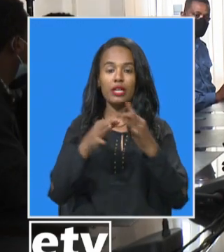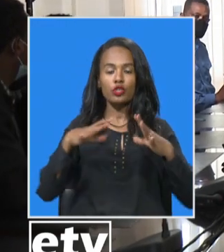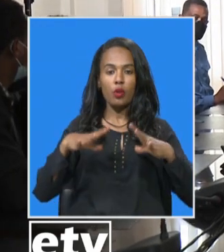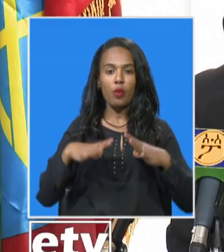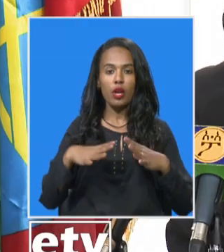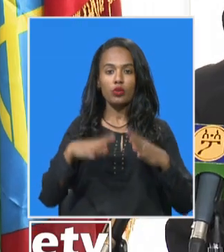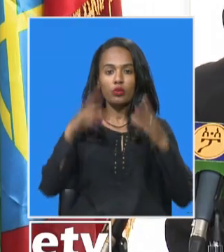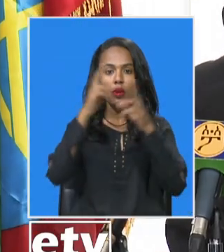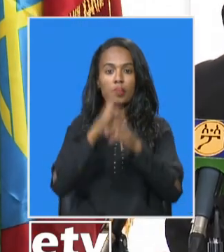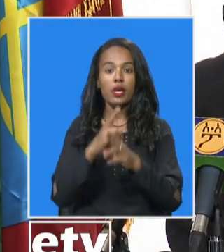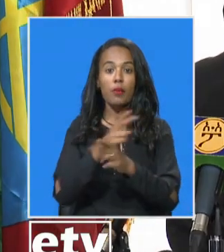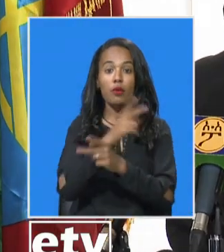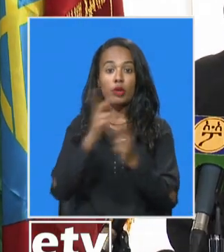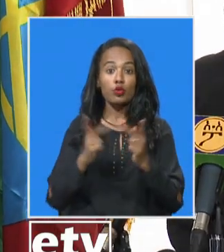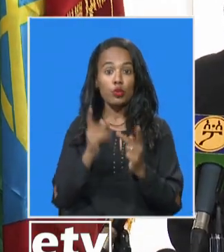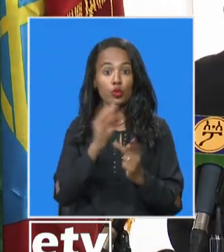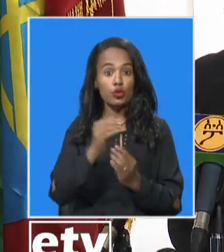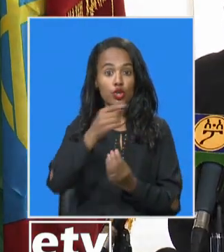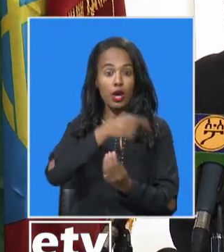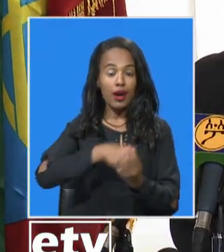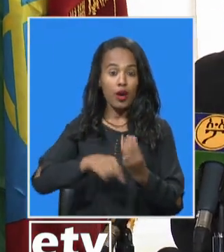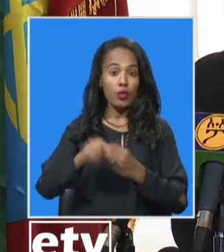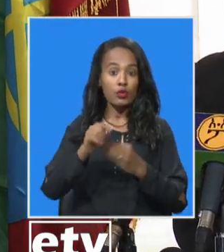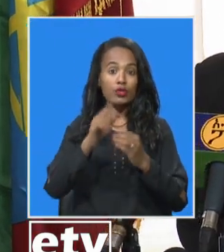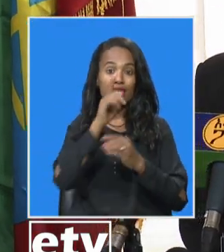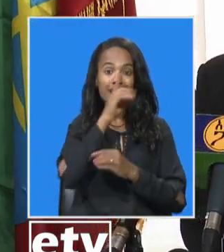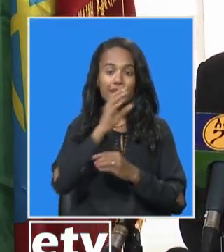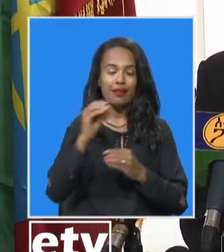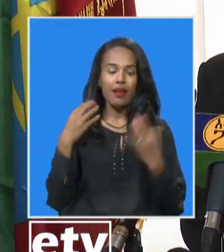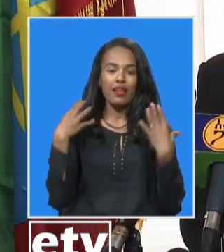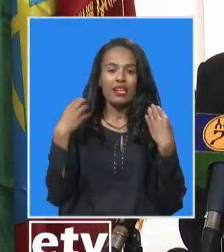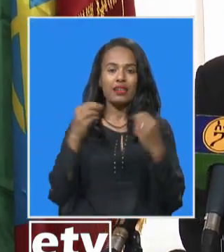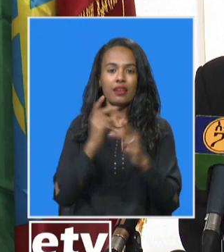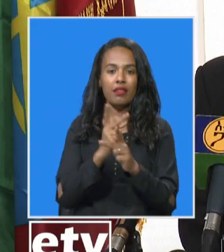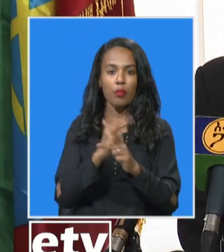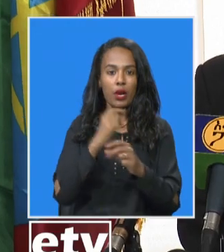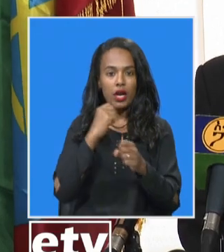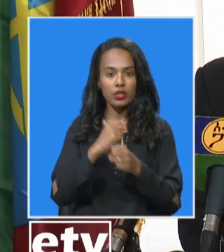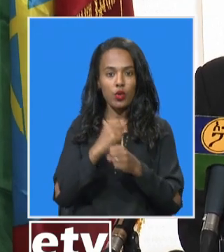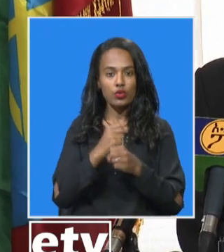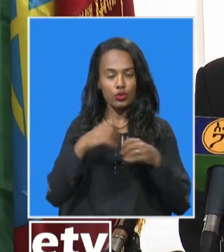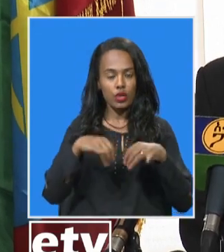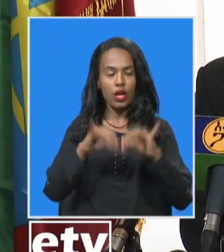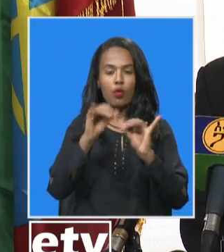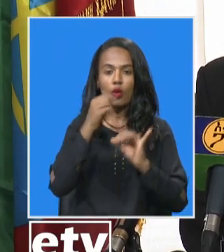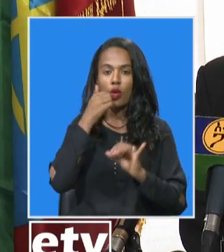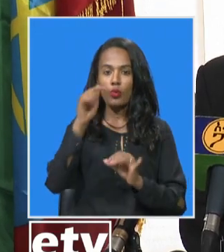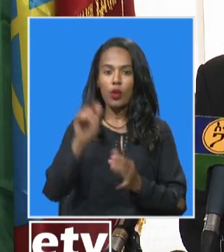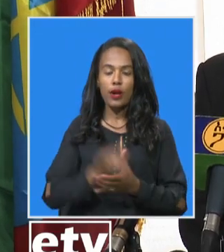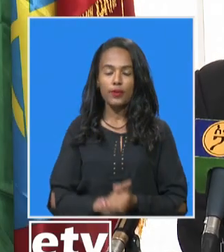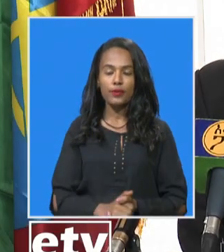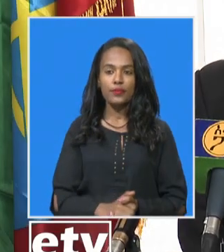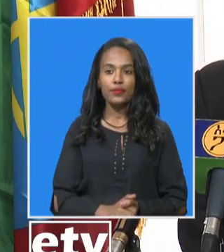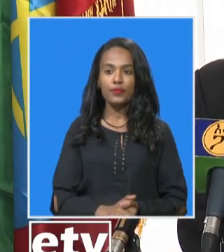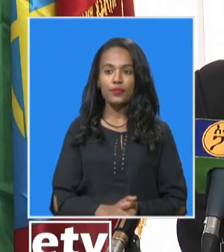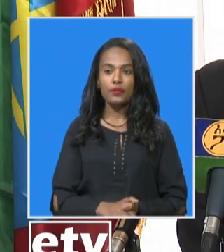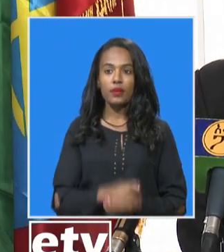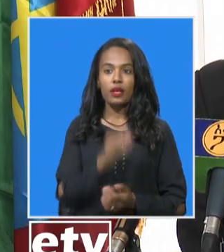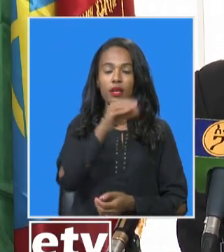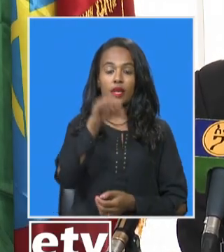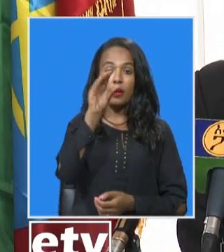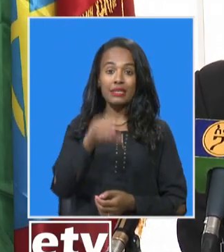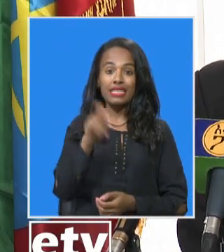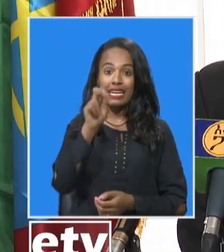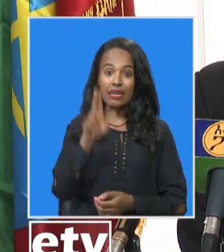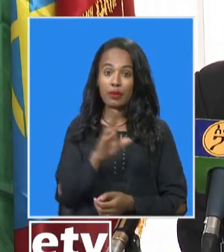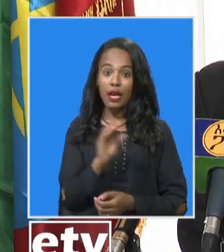በዓላቱን በሚከበሩባቸው ስፍራዎችና አካባቢዎች የጸጥታና የደህንነት ጥበቃ ስራዎች ይከናወናሉ ብለዋል። የመስቀል ደመራና